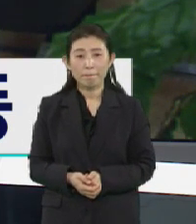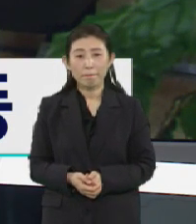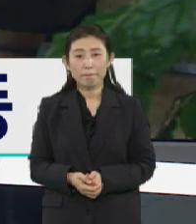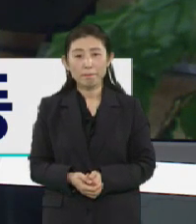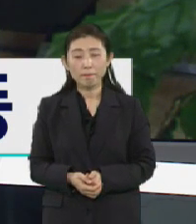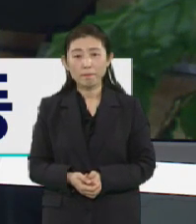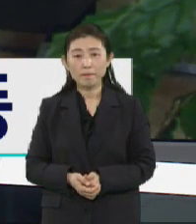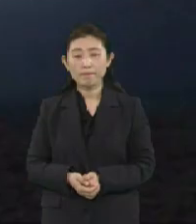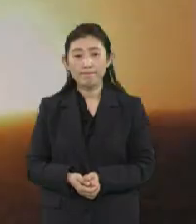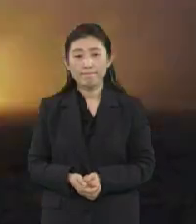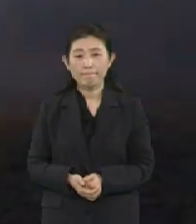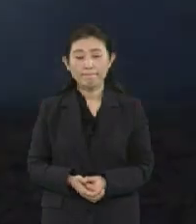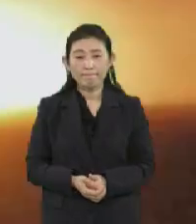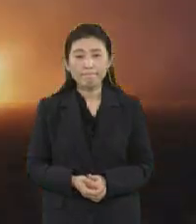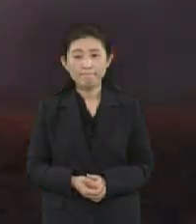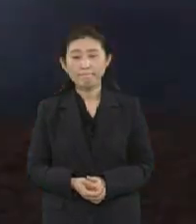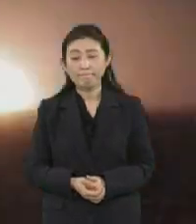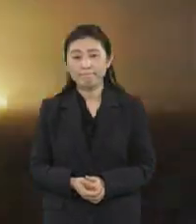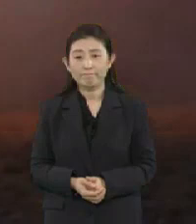기자입니다.